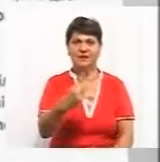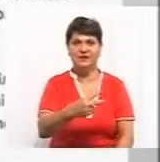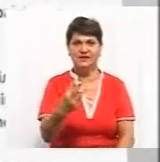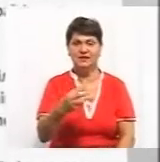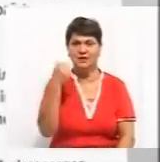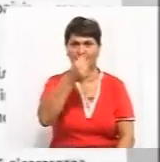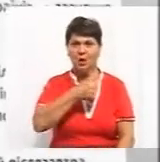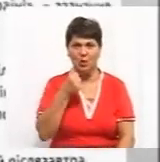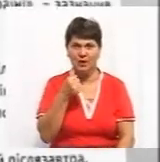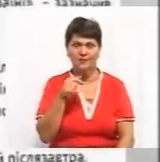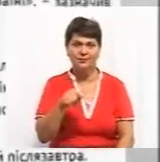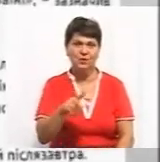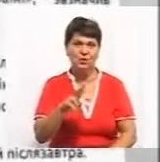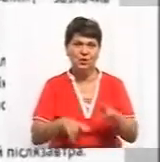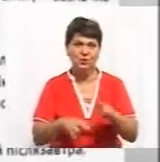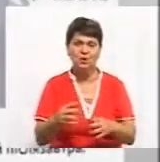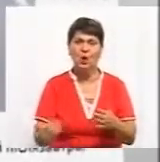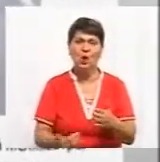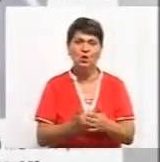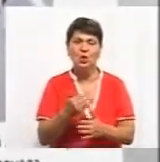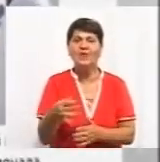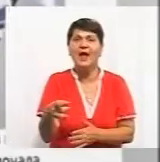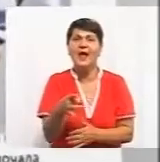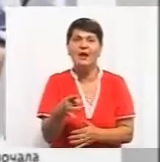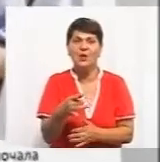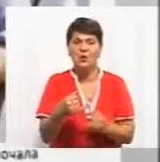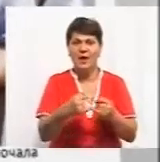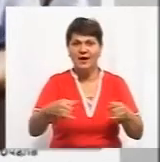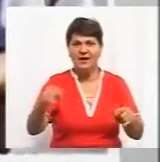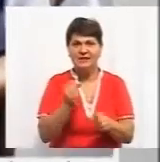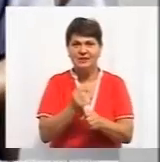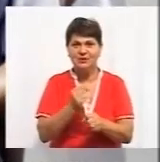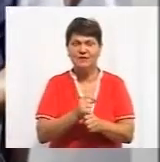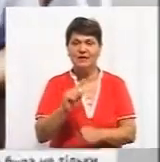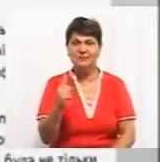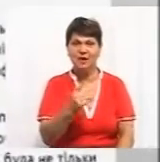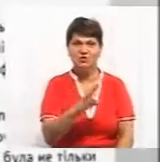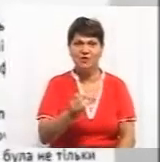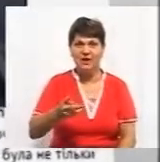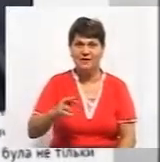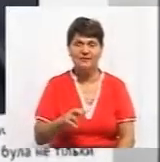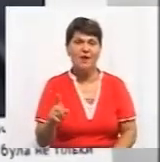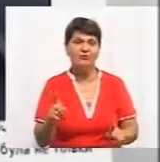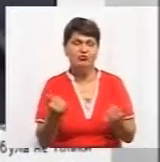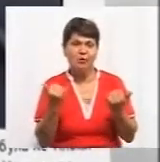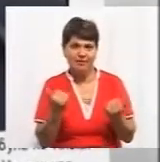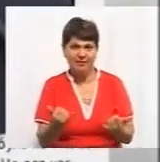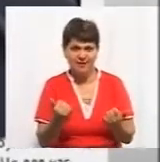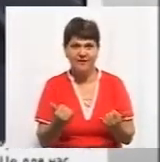2018-2023 роки. Тут будують новий мікрорайон, що лінія запрацювала з 1 вересня і що нині